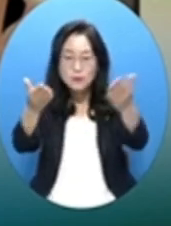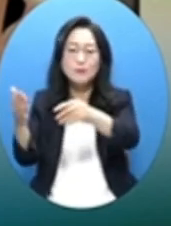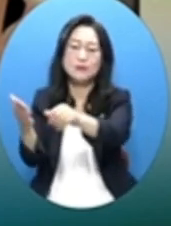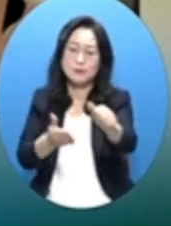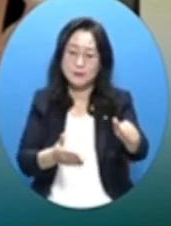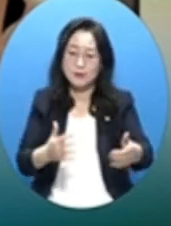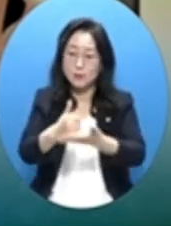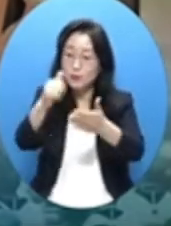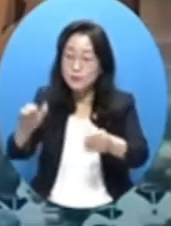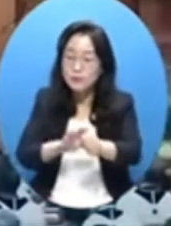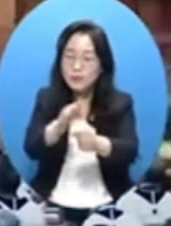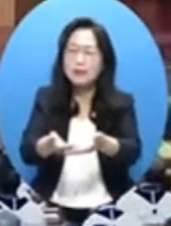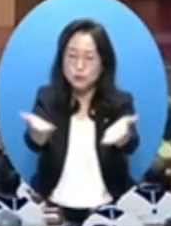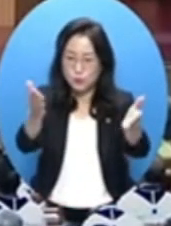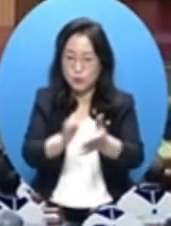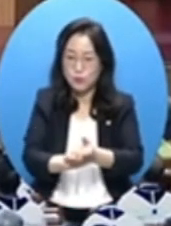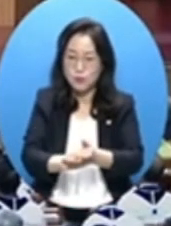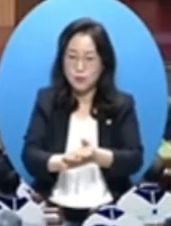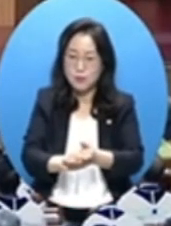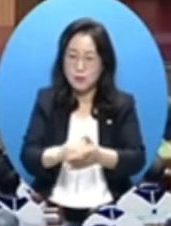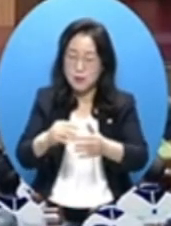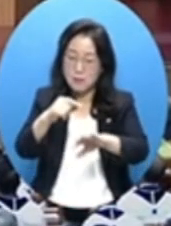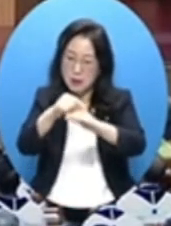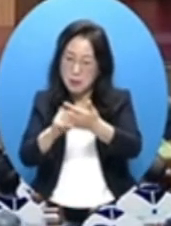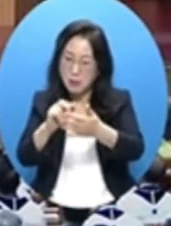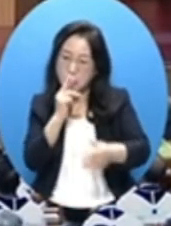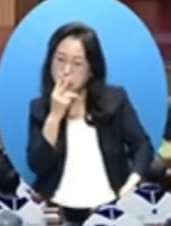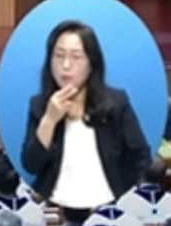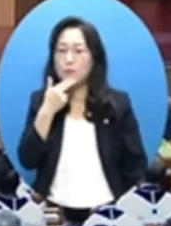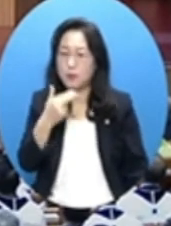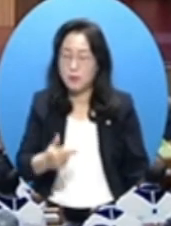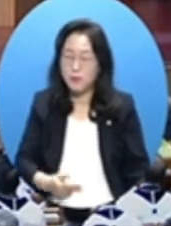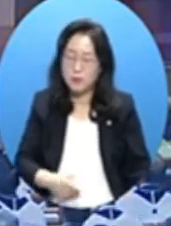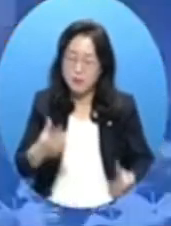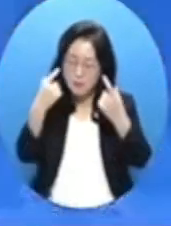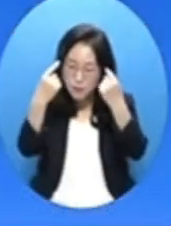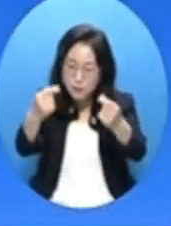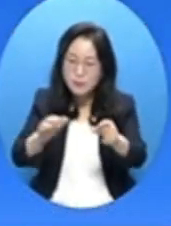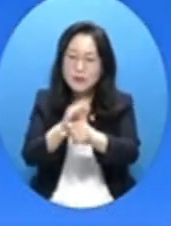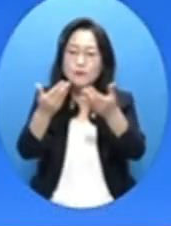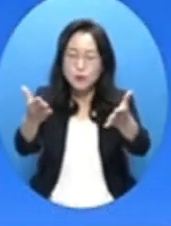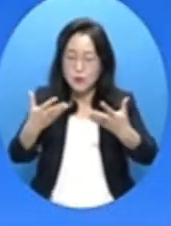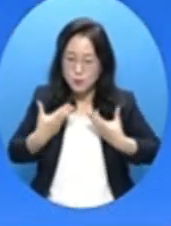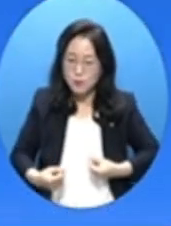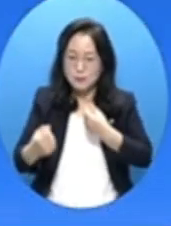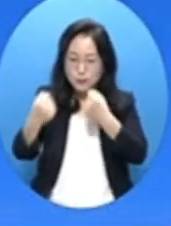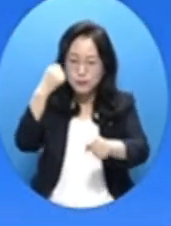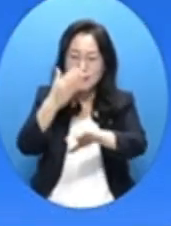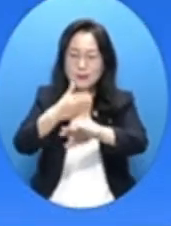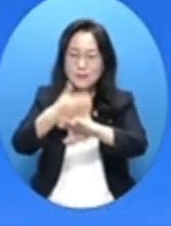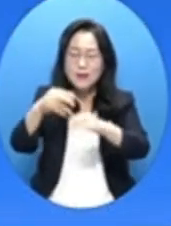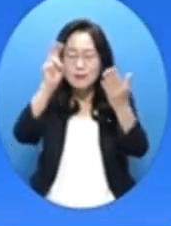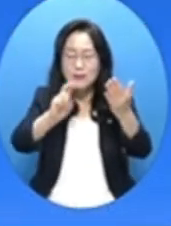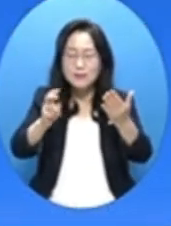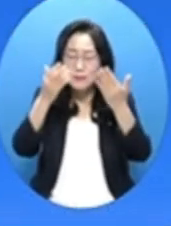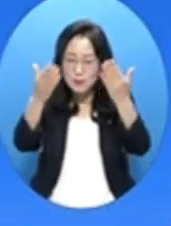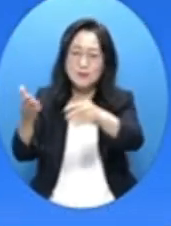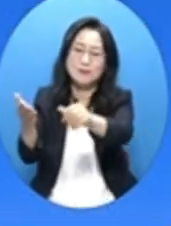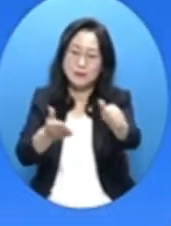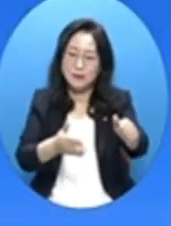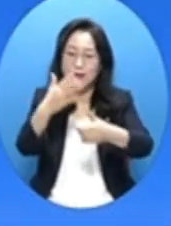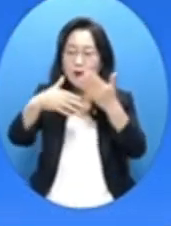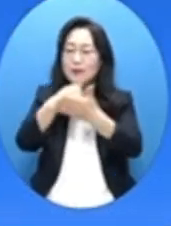여러분을 사랑하십니다. 변함없이 여러분을 사랑하고 계십니다. 절망 가운데 찬양하고 감사한 여러분 되기를 바랍니다. 하나님의 은혜가 임할